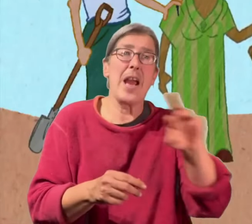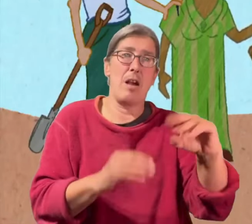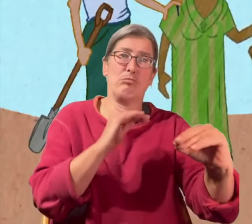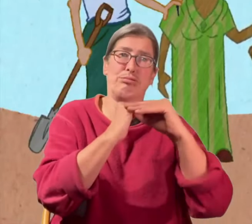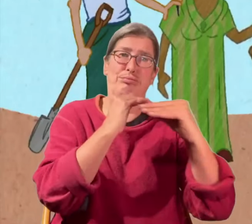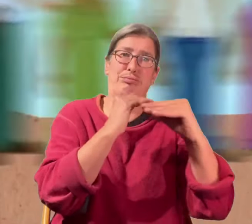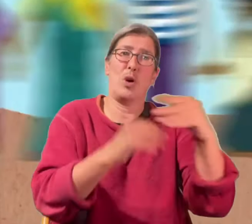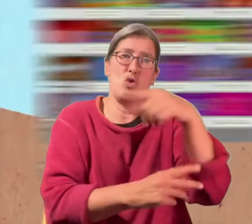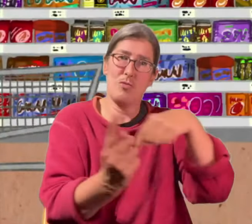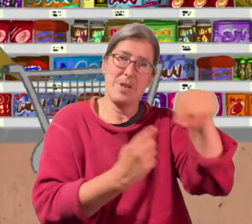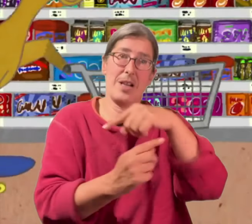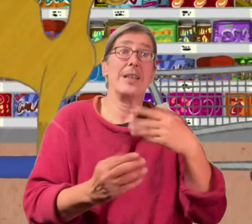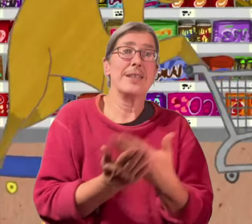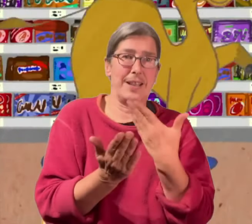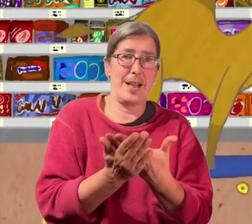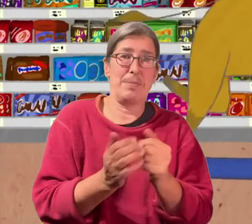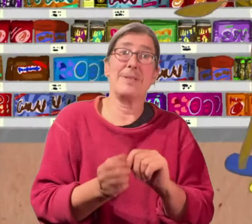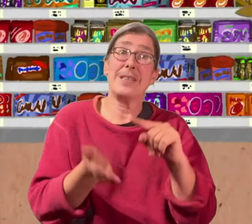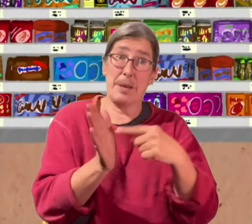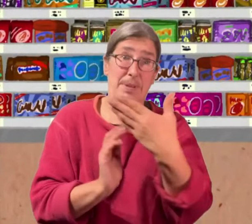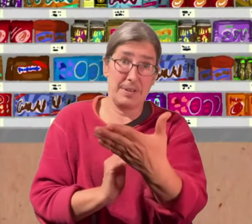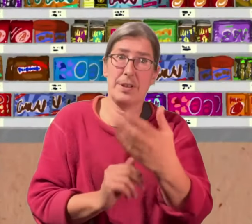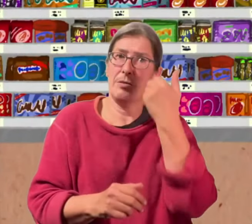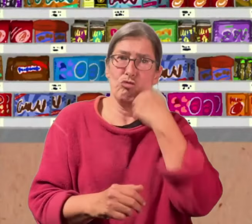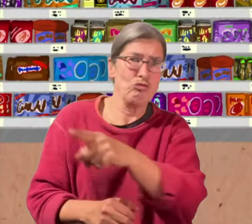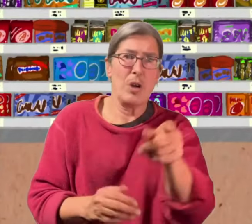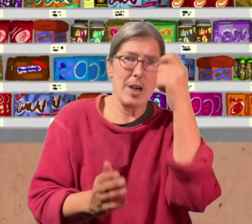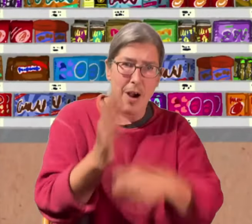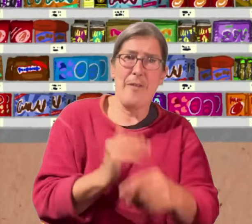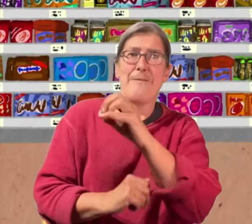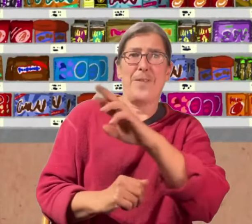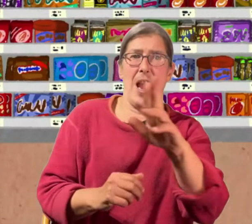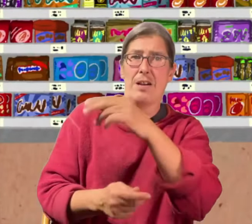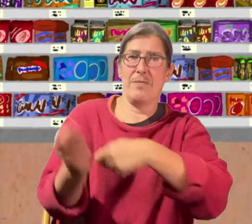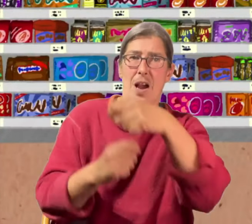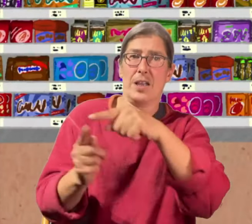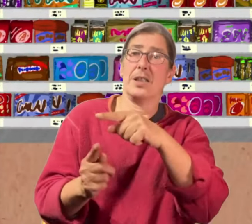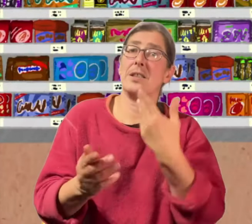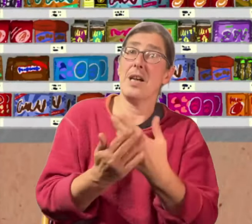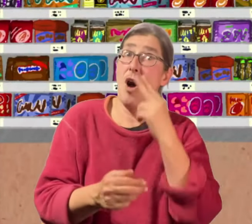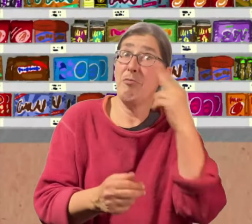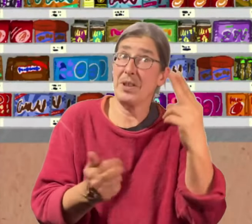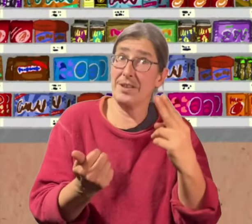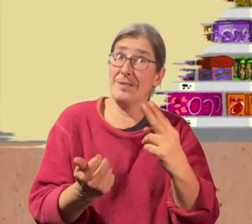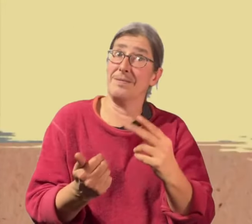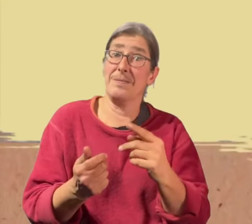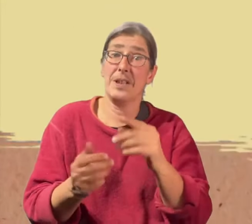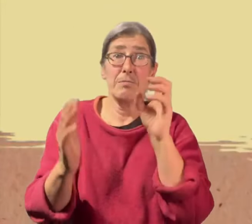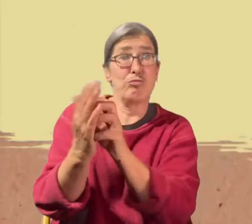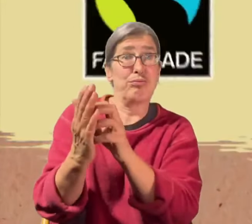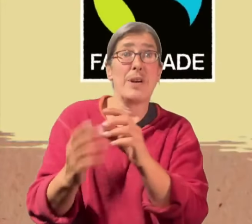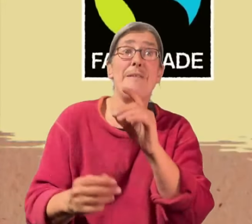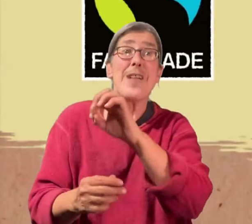gleichberechtigt miteinander umgehen. Deshalb unser Tipp. Kauft fair gehandelte Waren. Achte daher beim Einkaufen auf Zeichen für fairen